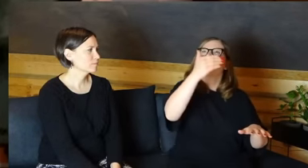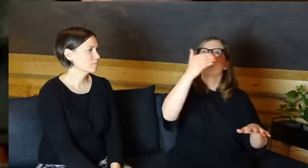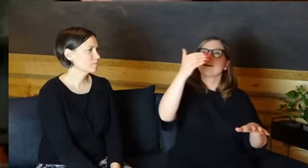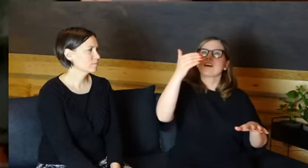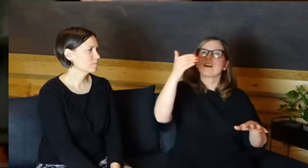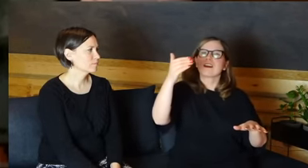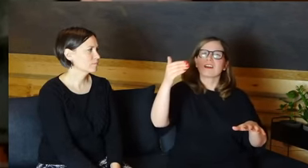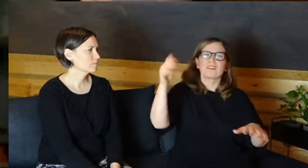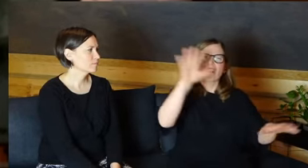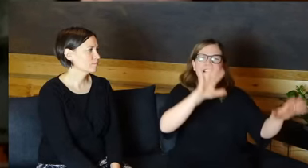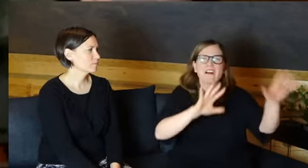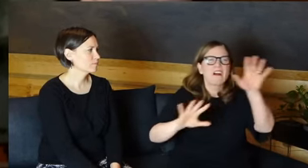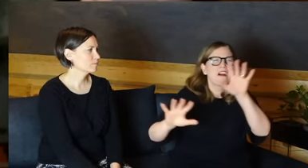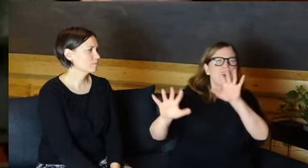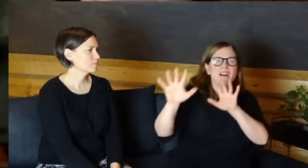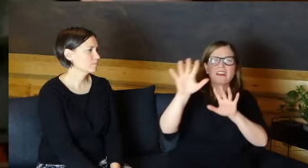harmaan